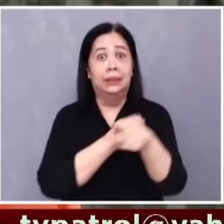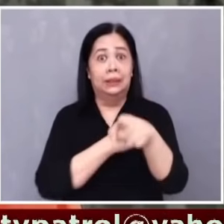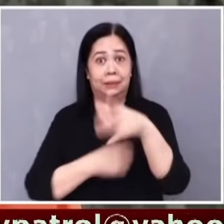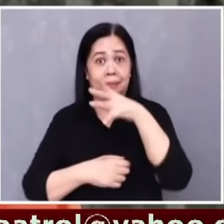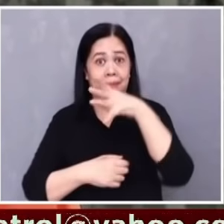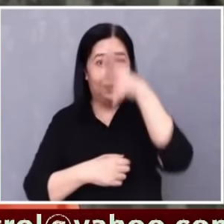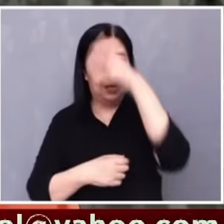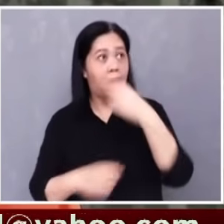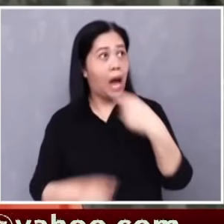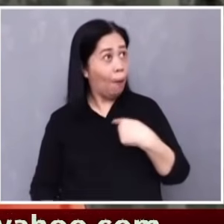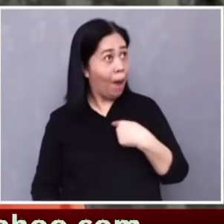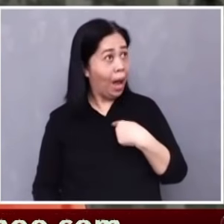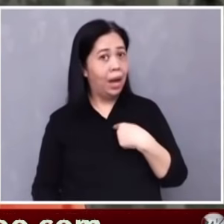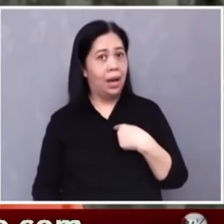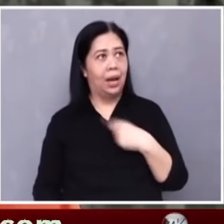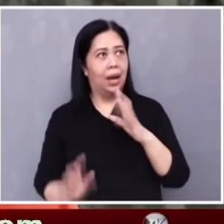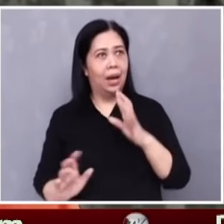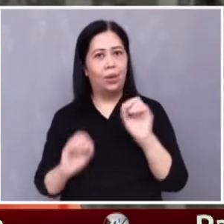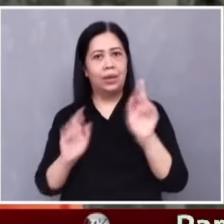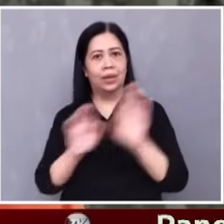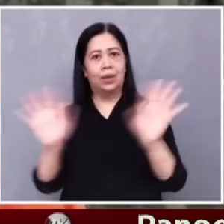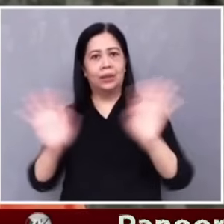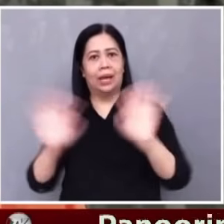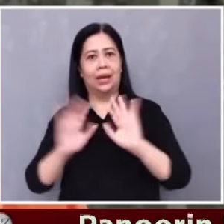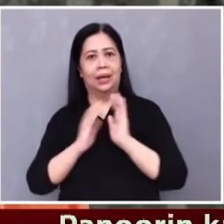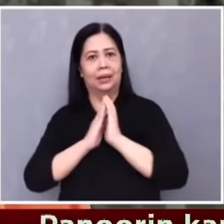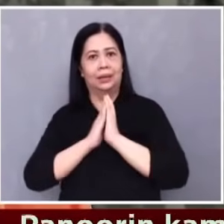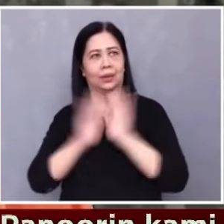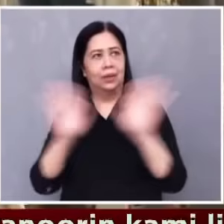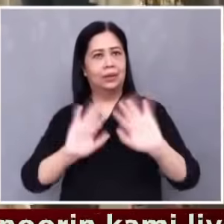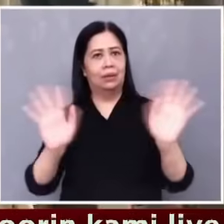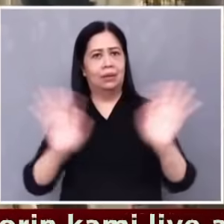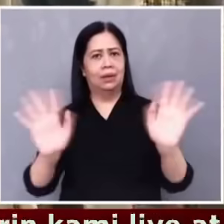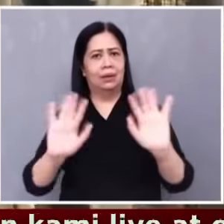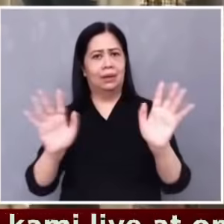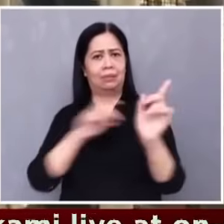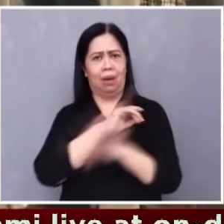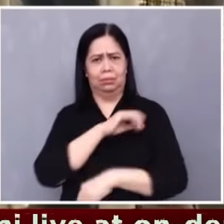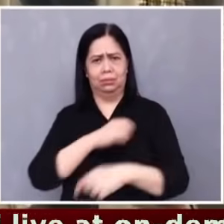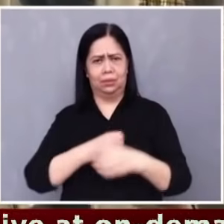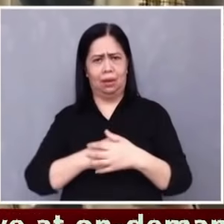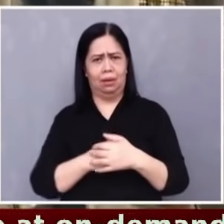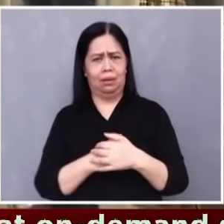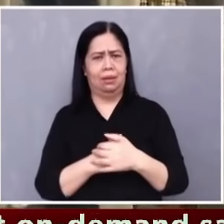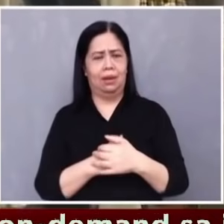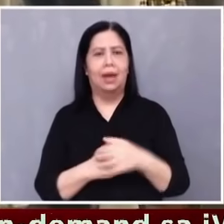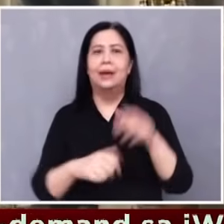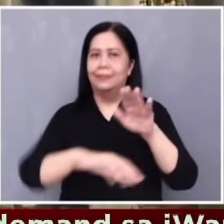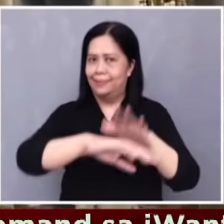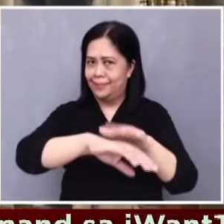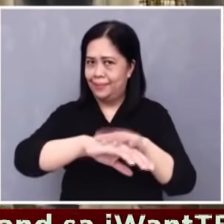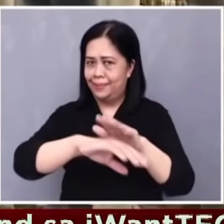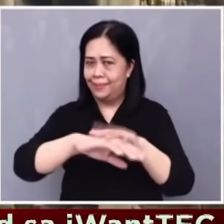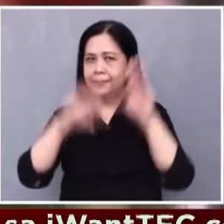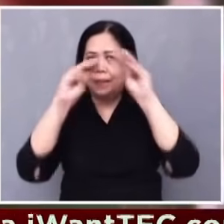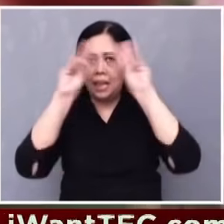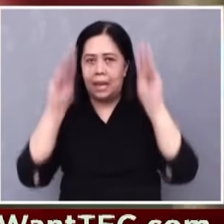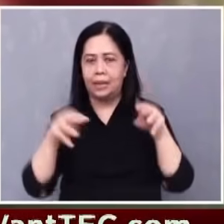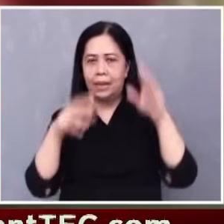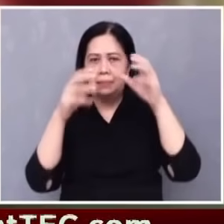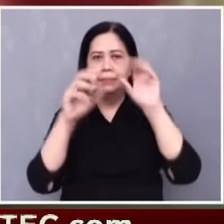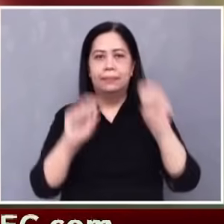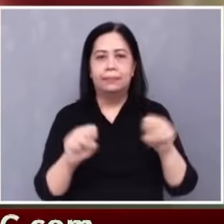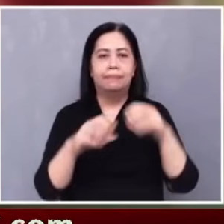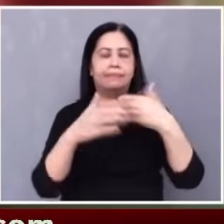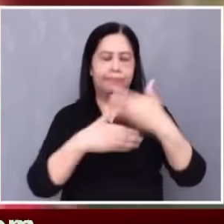ba? Oo. Eto, huwag na. Huwag na yung parusa. Paalala naman ng Malacanang, dadaan sa